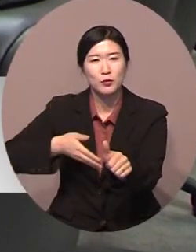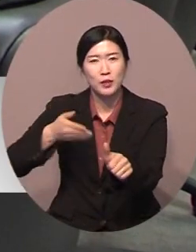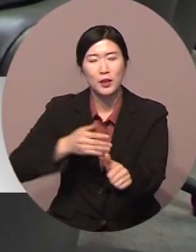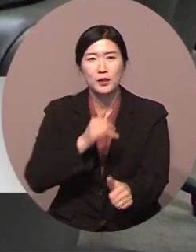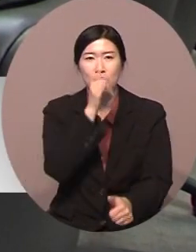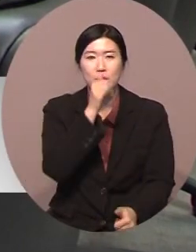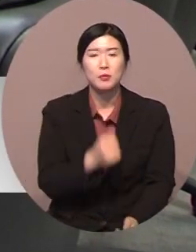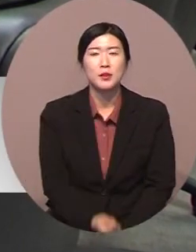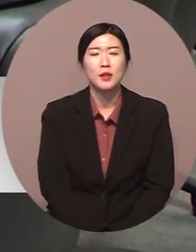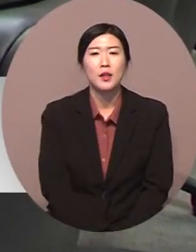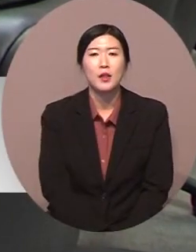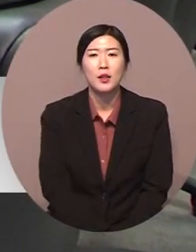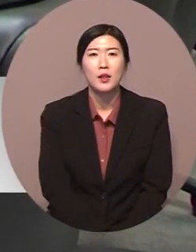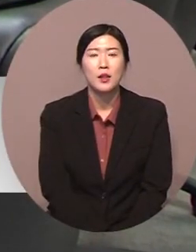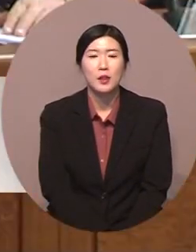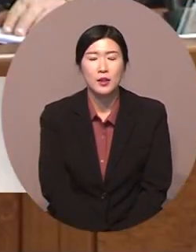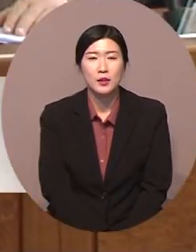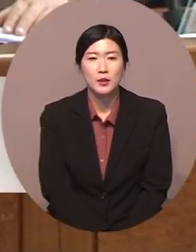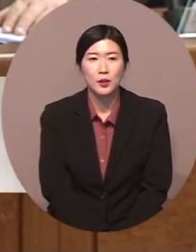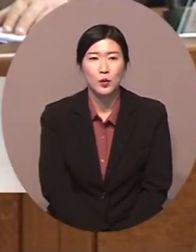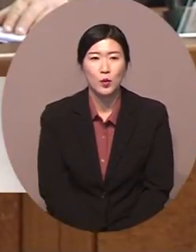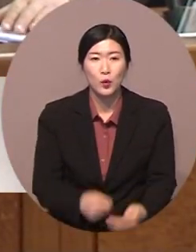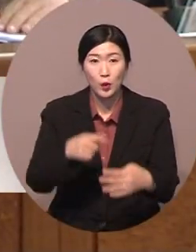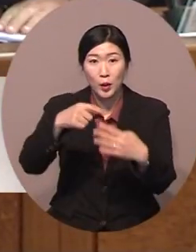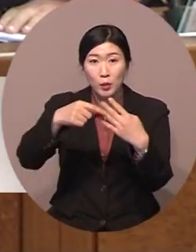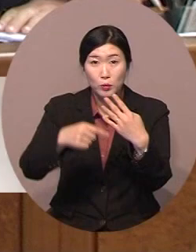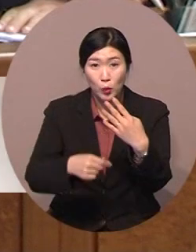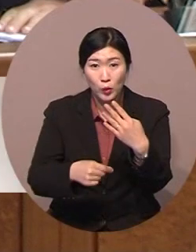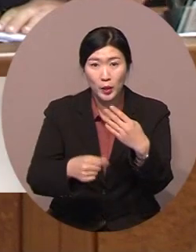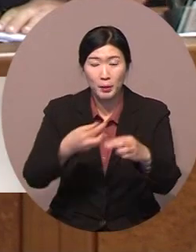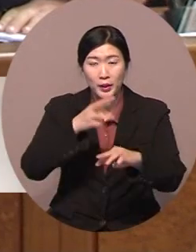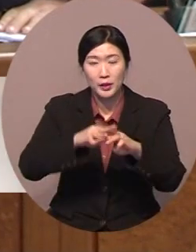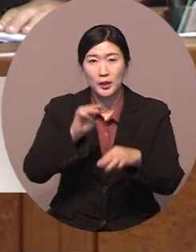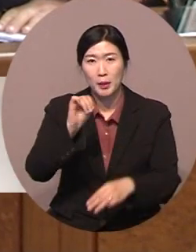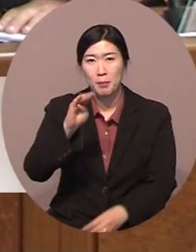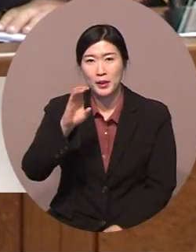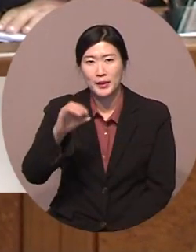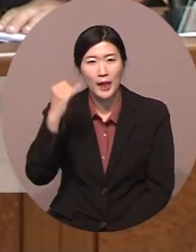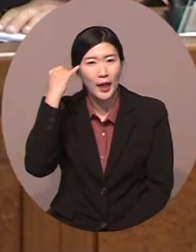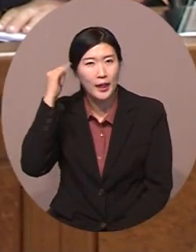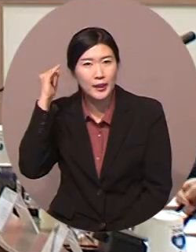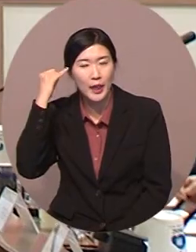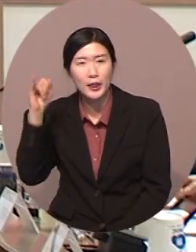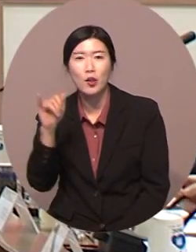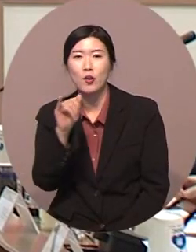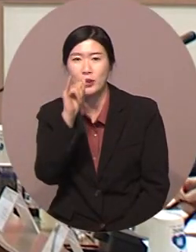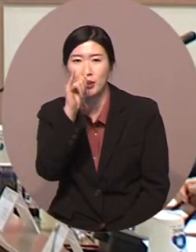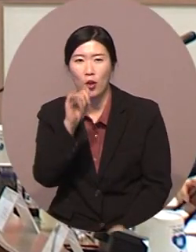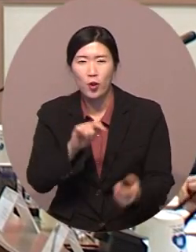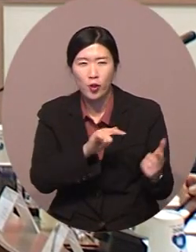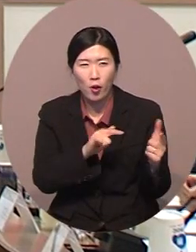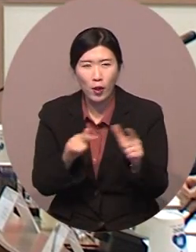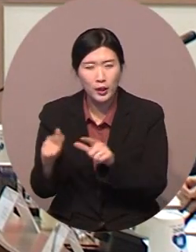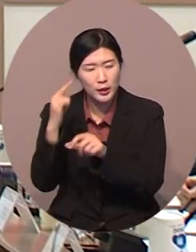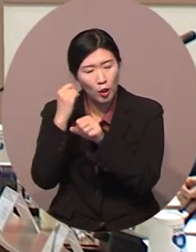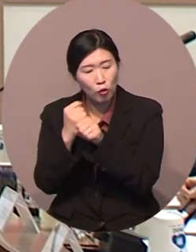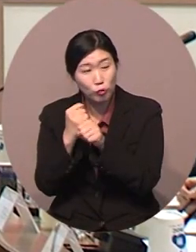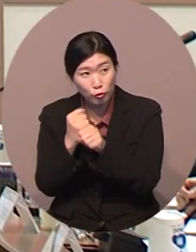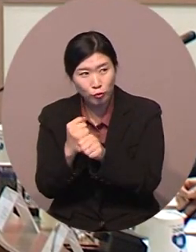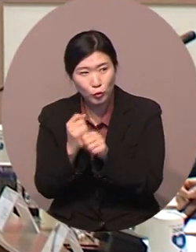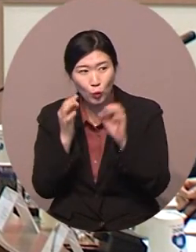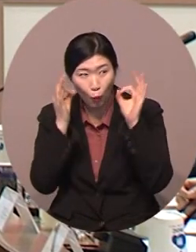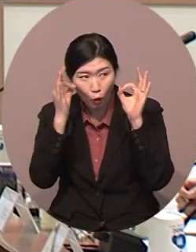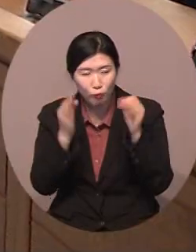주문했습니다 또 지역 밀착형 프로그램이 대전 mbc 콘텐츠를 풍성하게 만들고 있다며 다양한 소재와 이야기 발굴